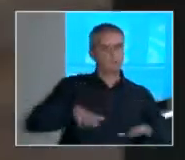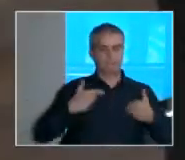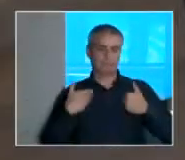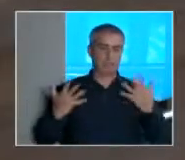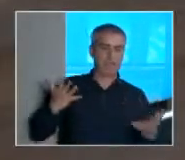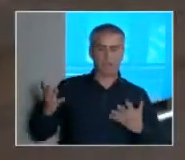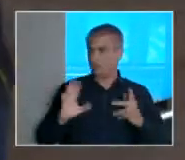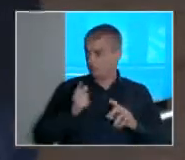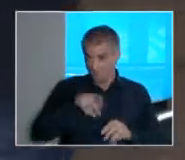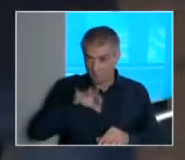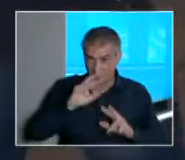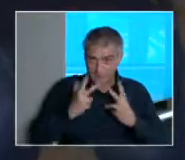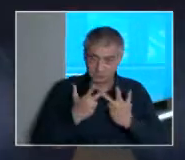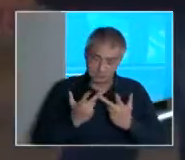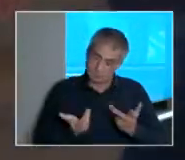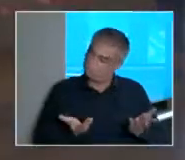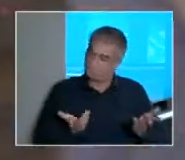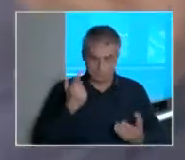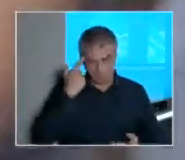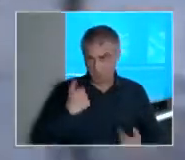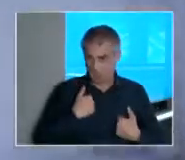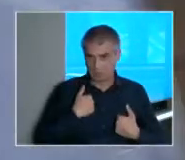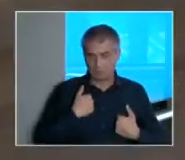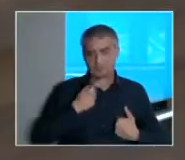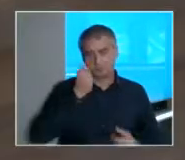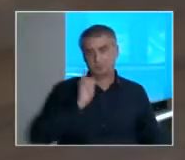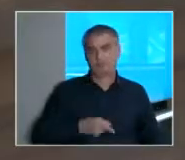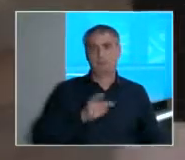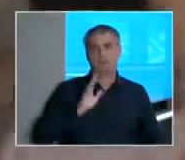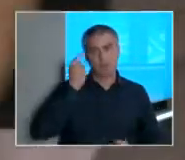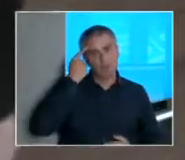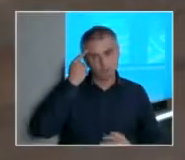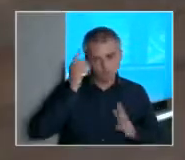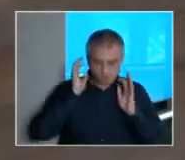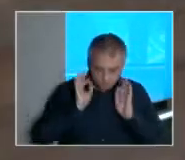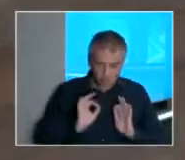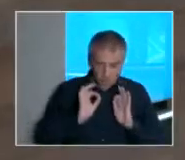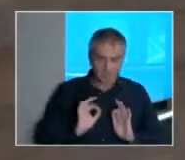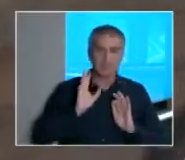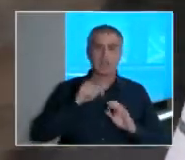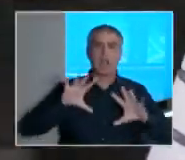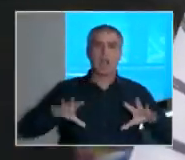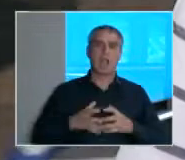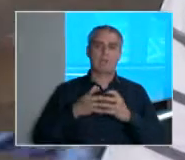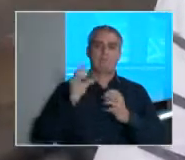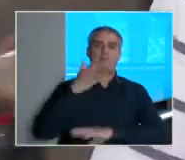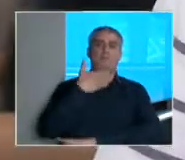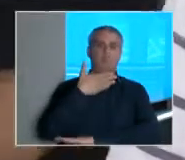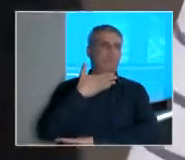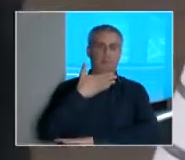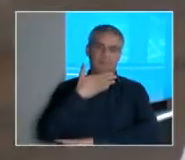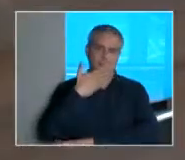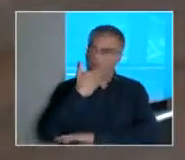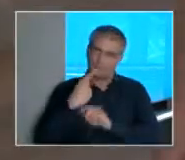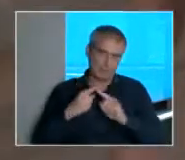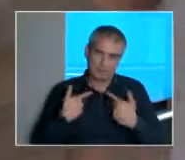שלי. אם הם נבחרי ציבור, לדעתי, הם צריכים לחשוב באמת באמת על העם ועל המדינה, כי אין לנו